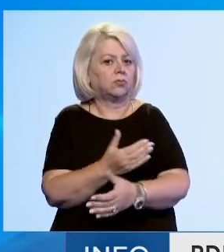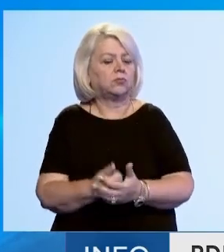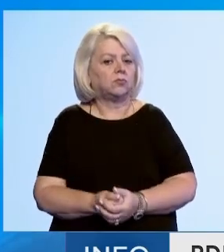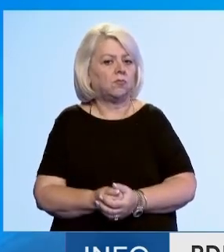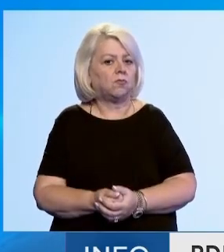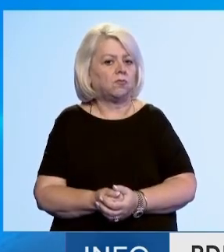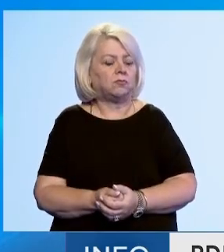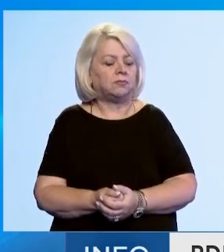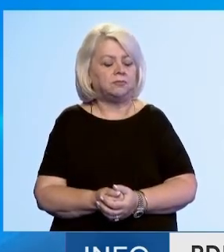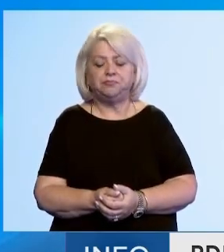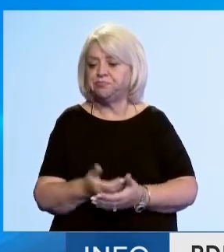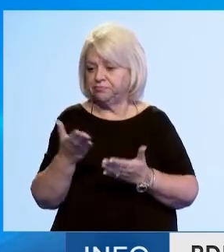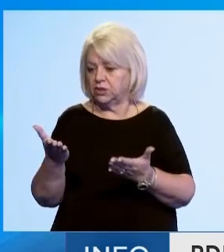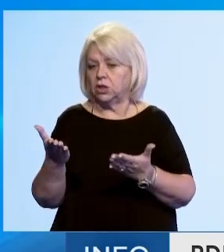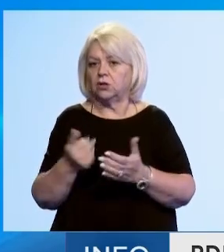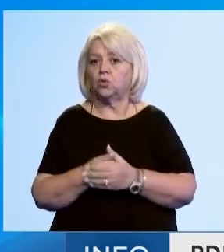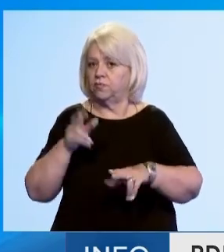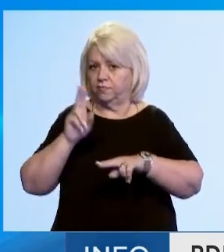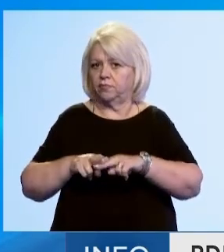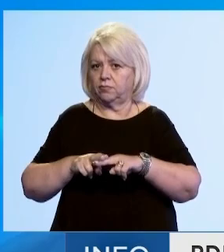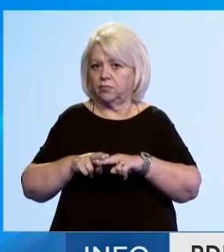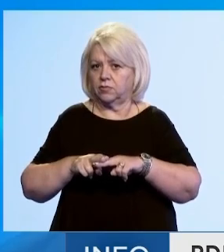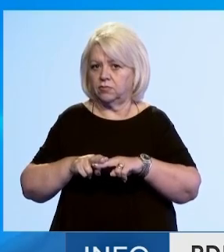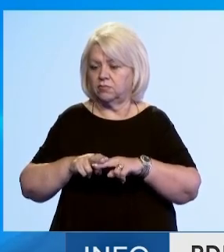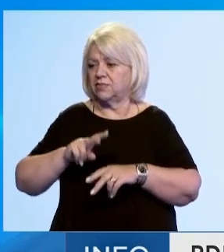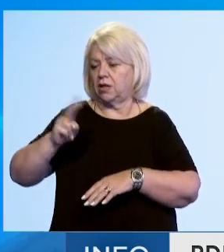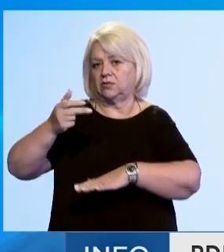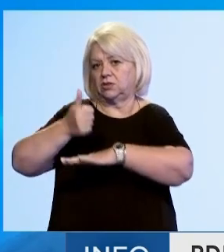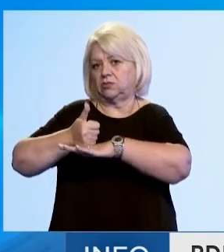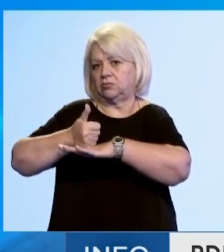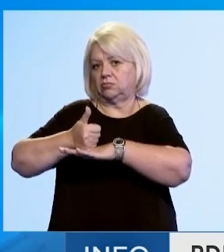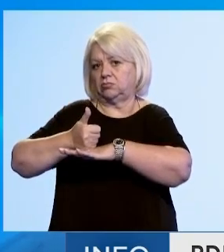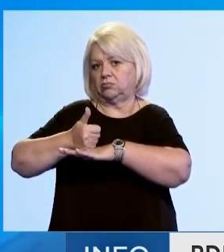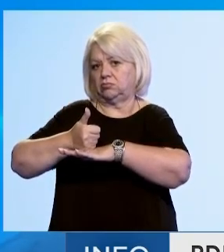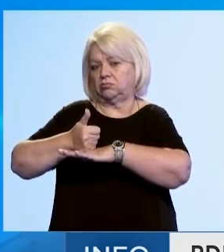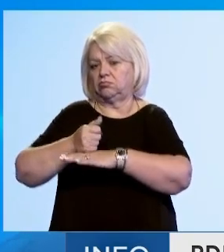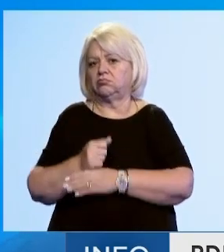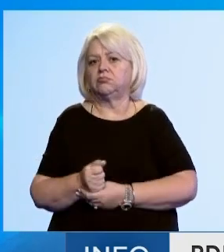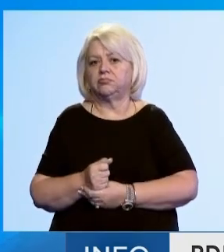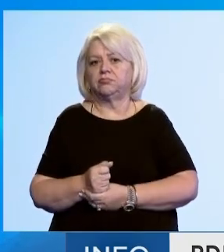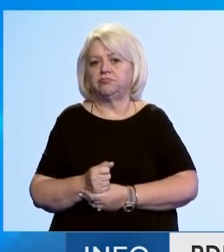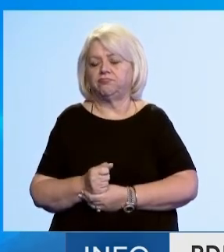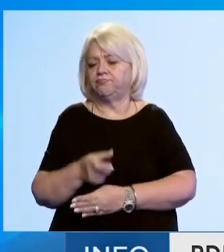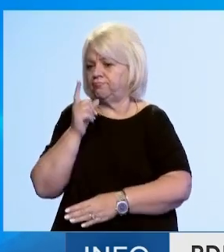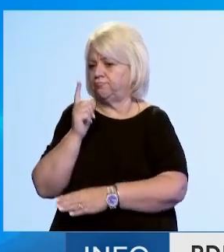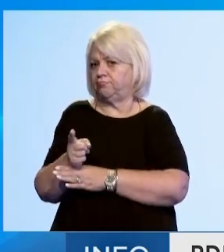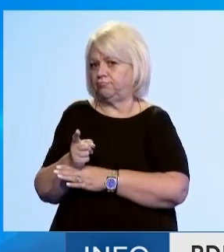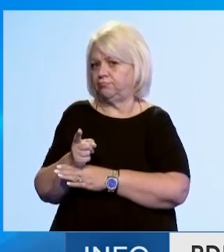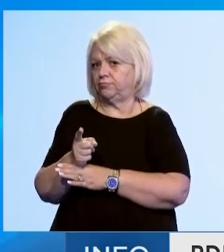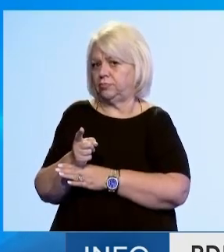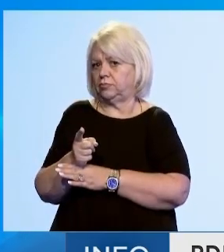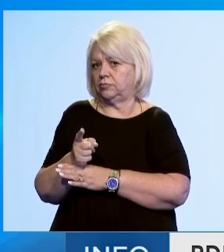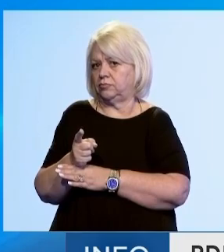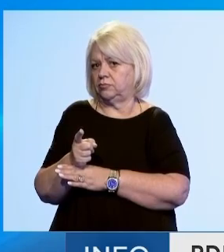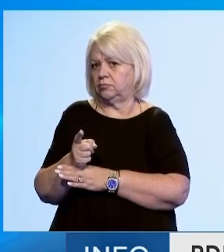dhe ky ka qenë vendim nga ana nivelit qendror për të cilin është marrë direkt